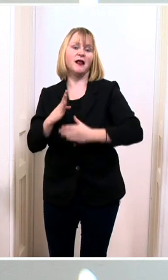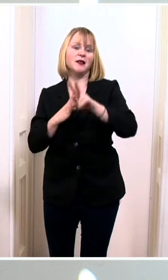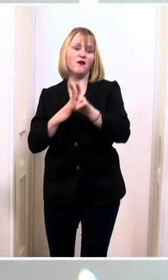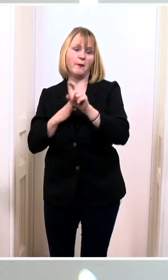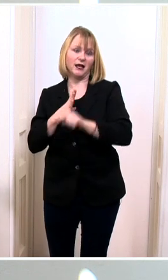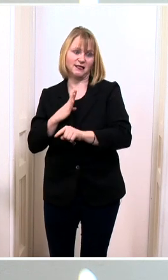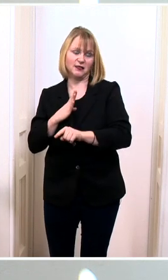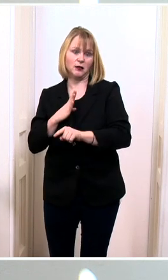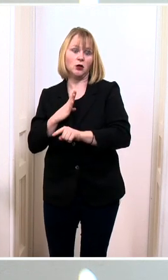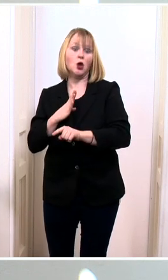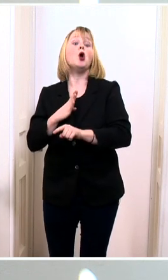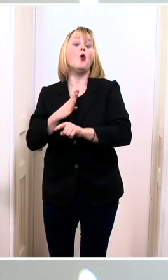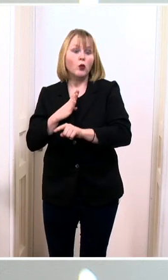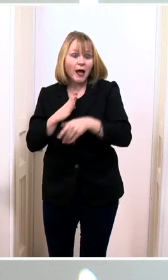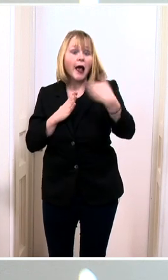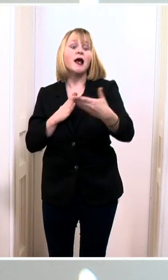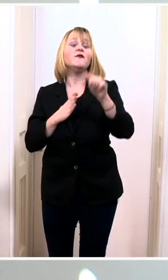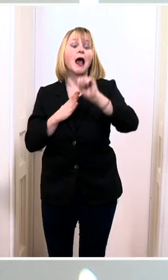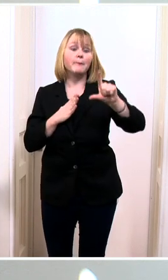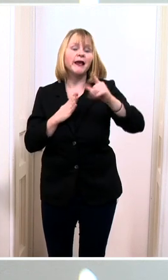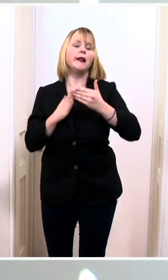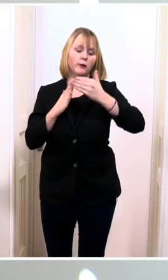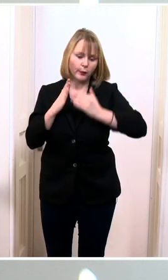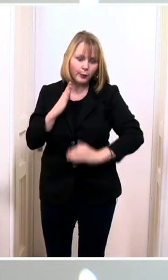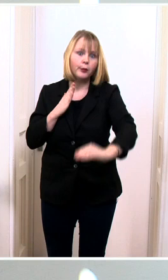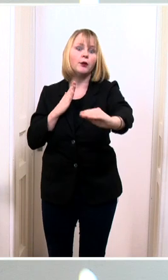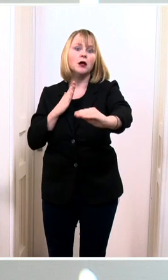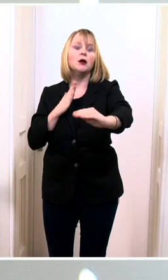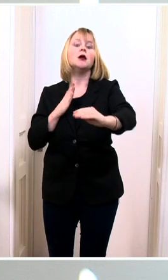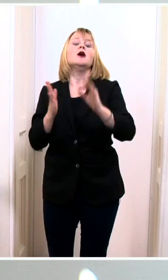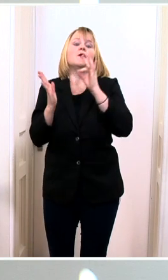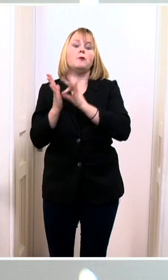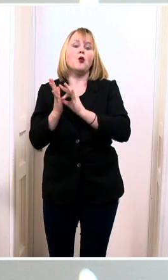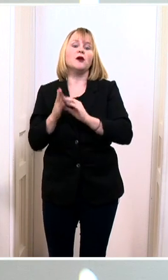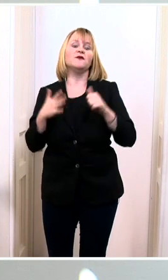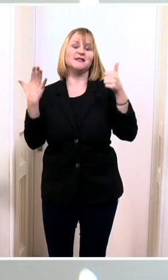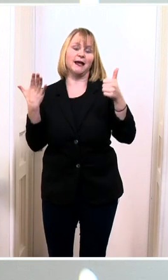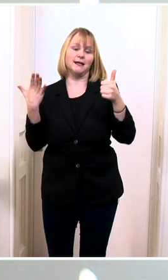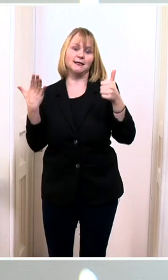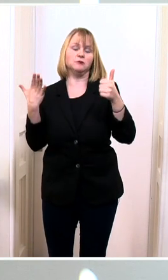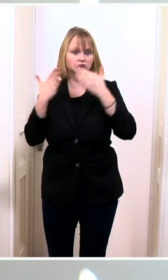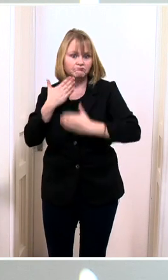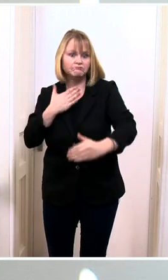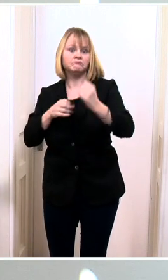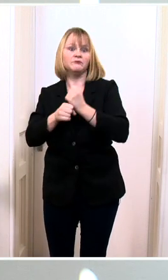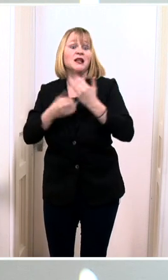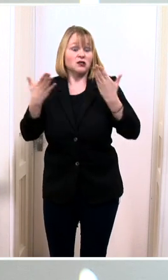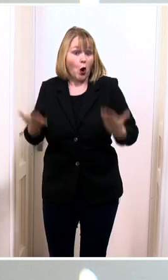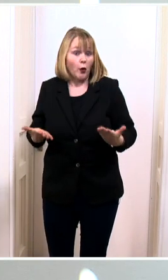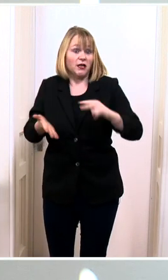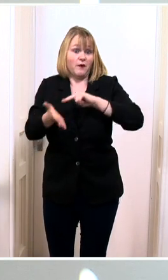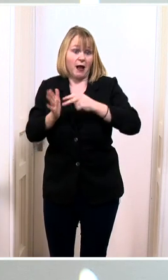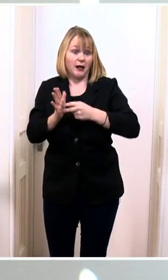April wird Punkt 6 dran sein. Das sind die heutigen Planungen aufgrund der Mengen